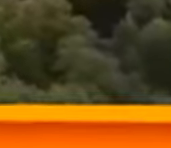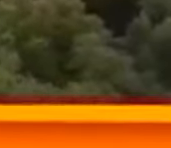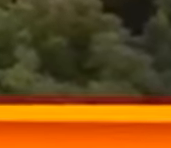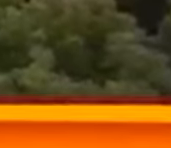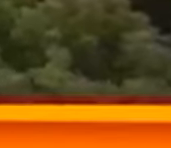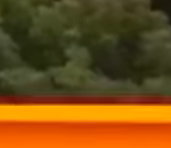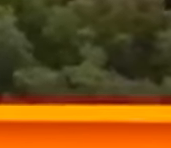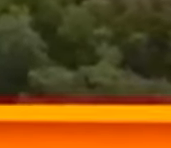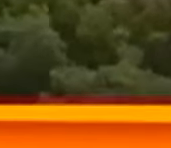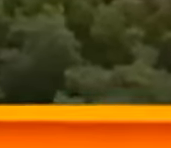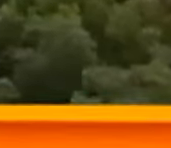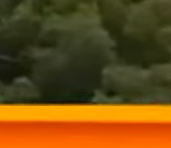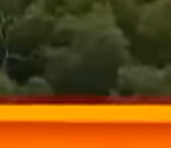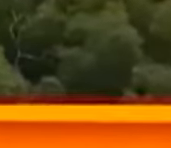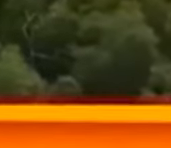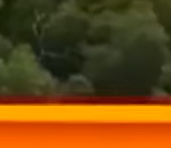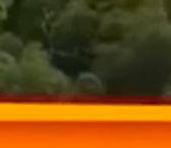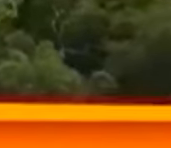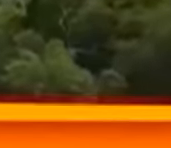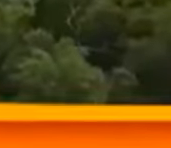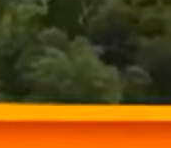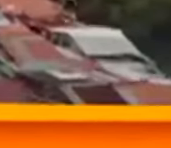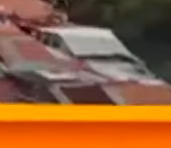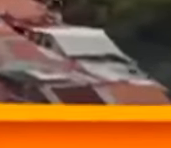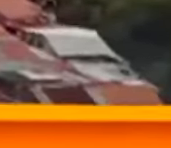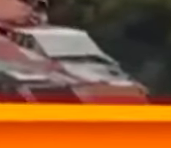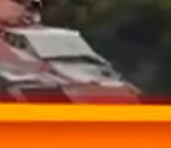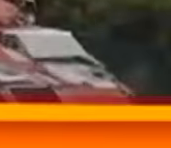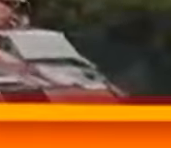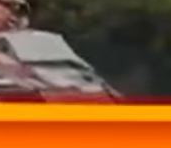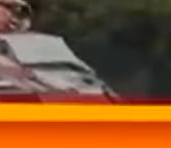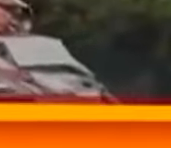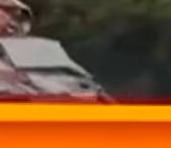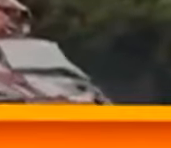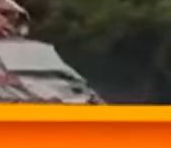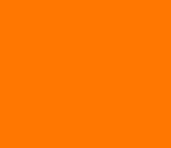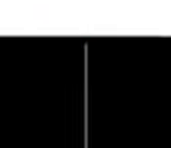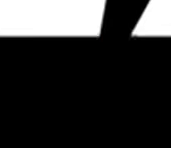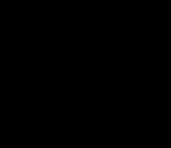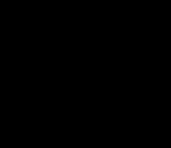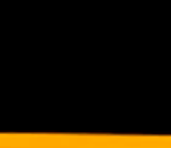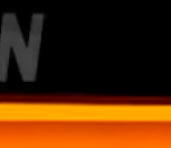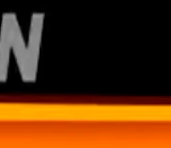Mga bahay sa ilalim ng Mactan-Mandawi Bridge sa Cebu, natupok ng apoy.